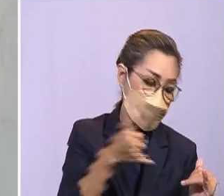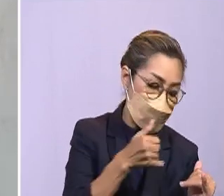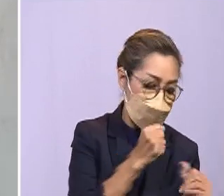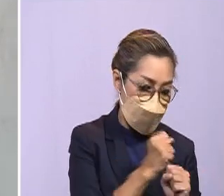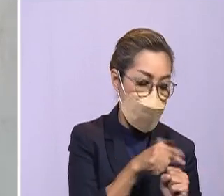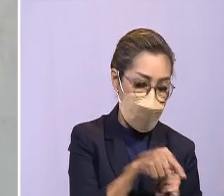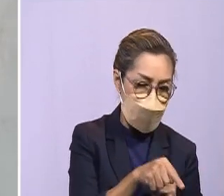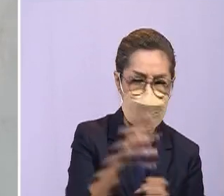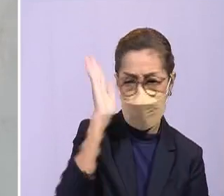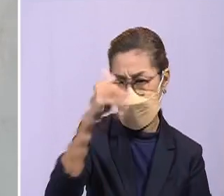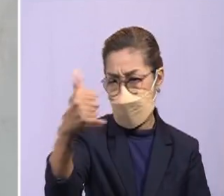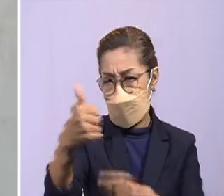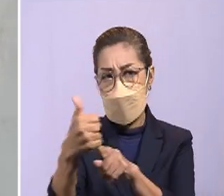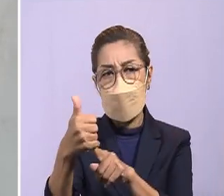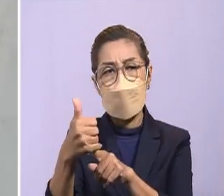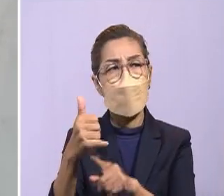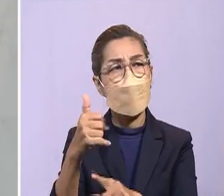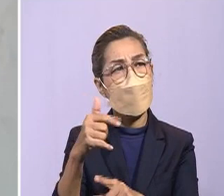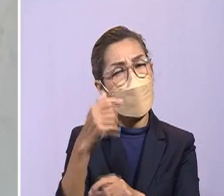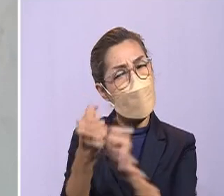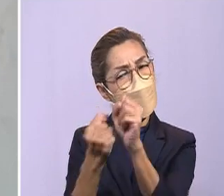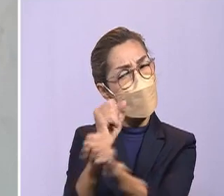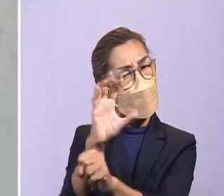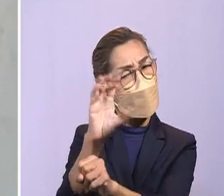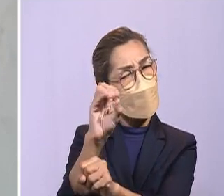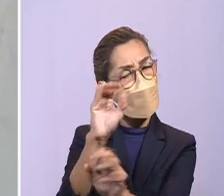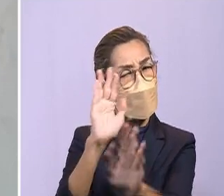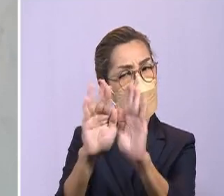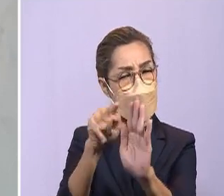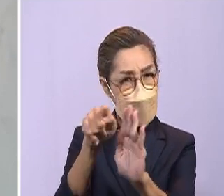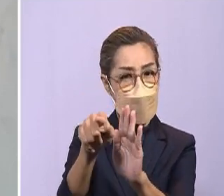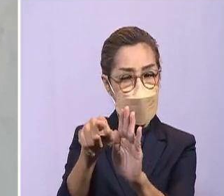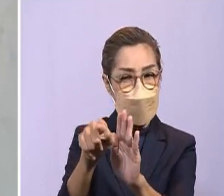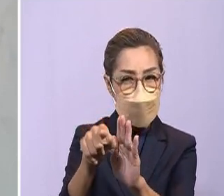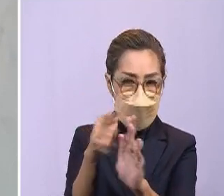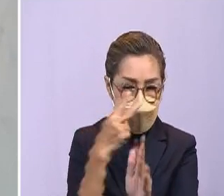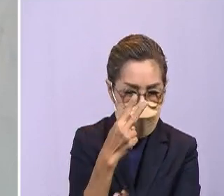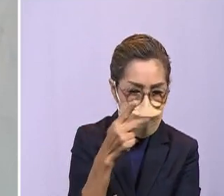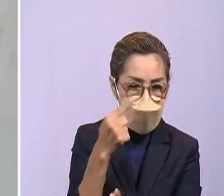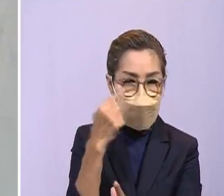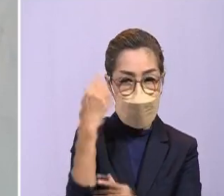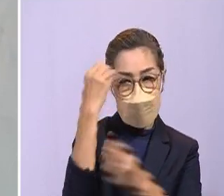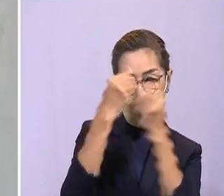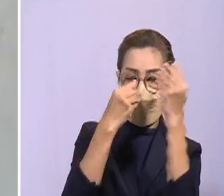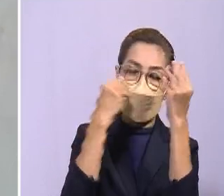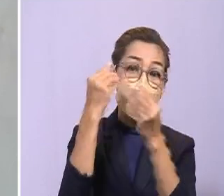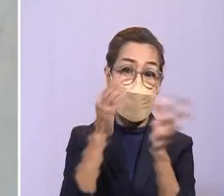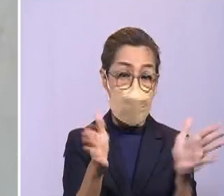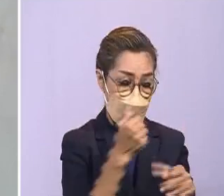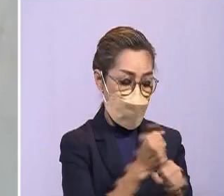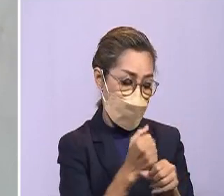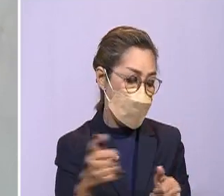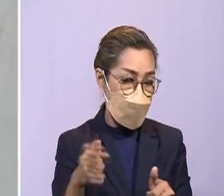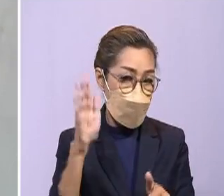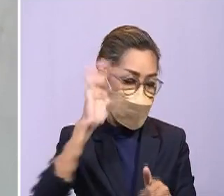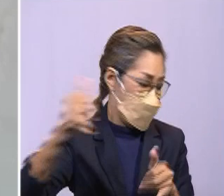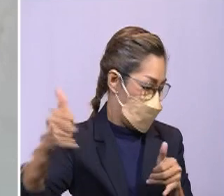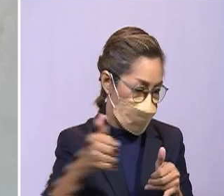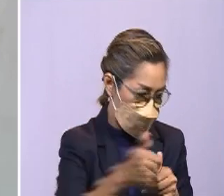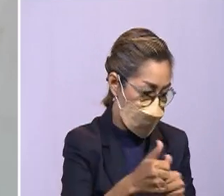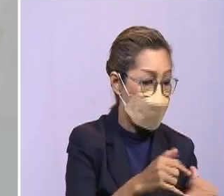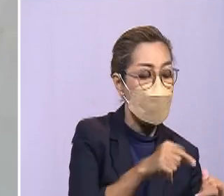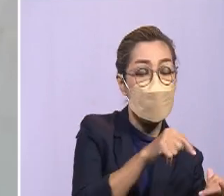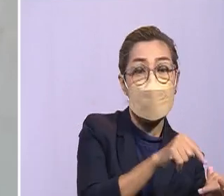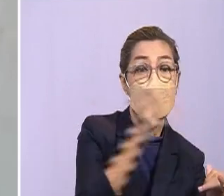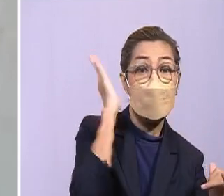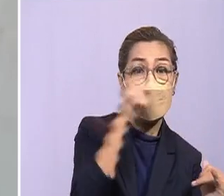ก็ไม่น้อยประมาณเกือบ50ได้อาการคล้ายๆคนเมาสุราบุกเข้าไปถึงในห้องฉุกเฉินจะพยายามไปนำตัวน